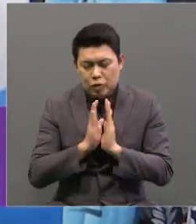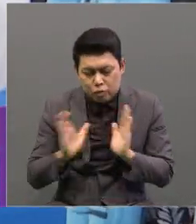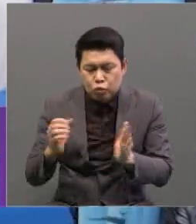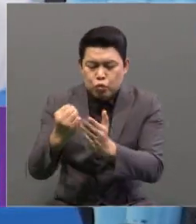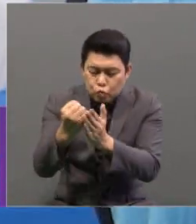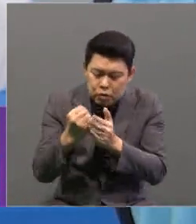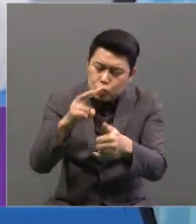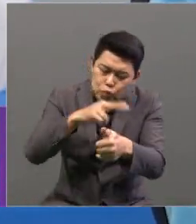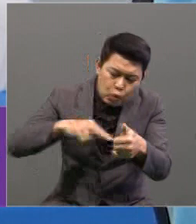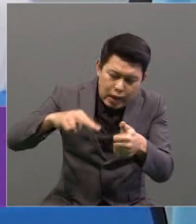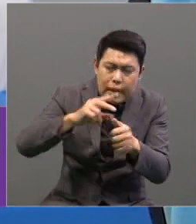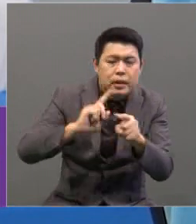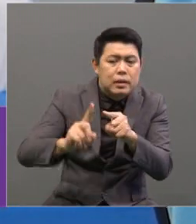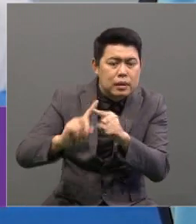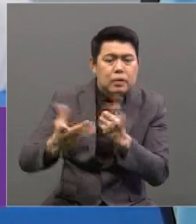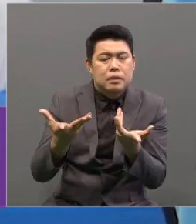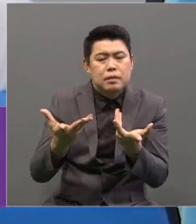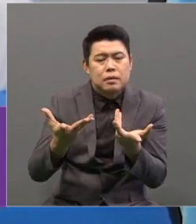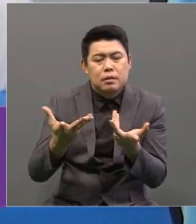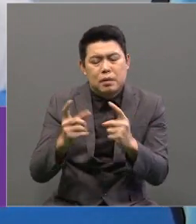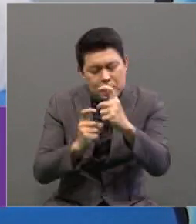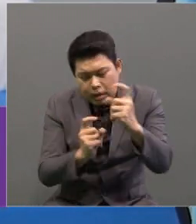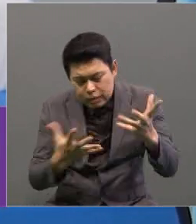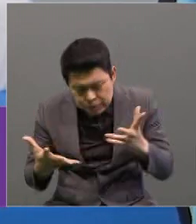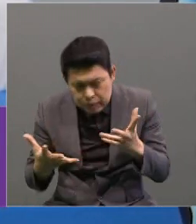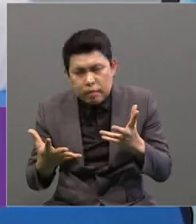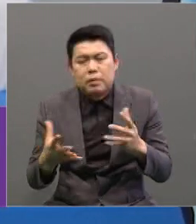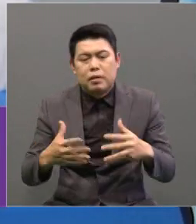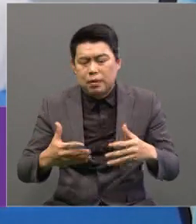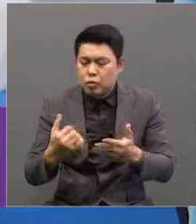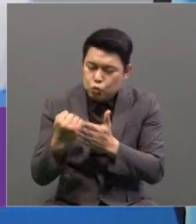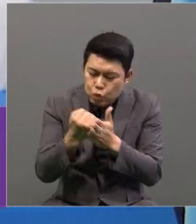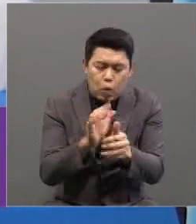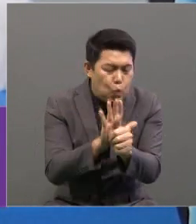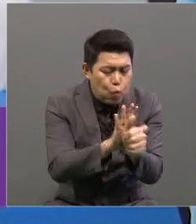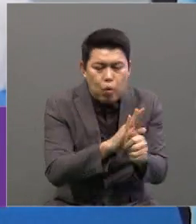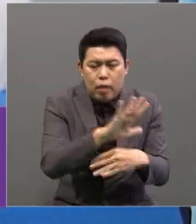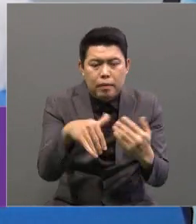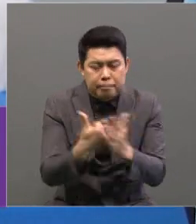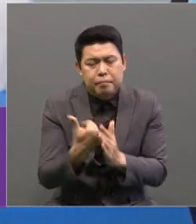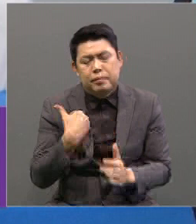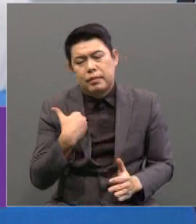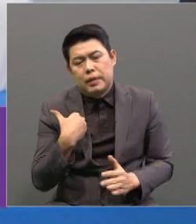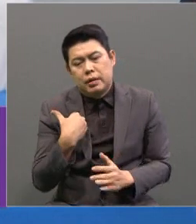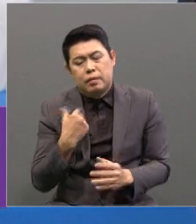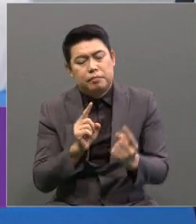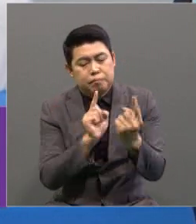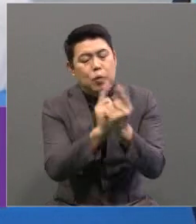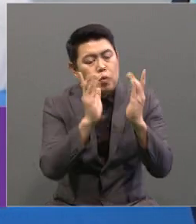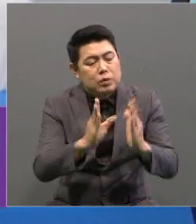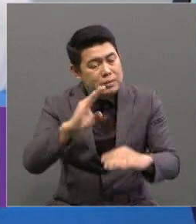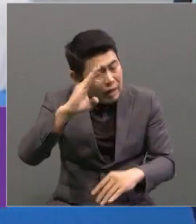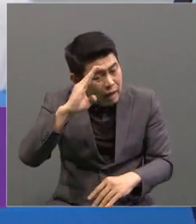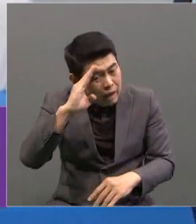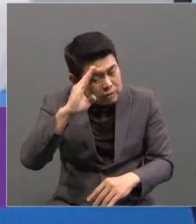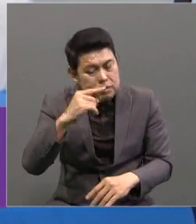รายละเอียดทุกอย่างไม่ว่าจะเป็นการด้านความปลอดภัยความสะดวกสบายทุกอย่างนะครับเพราะว่าตั้งแต่ที่ได้เจอกับ จ้าหน้าที่ทหารเจ้าหน้